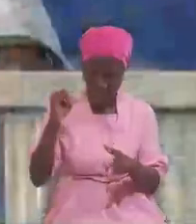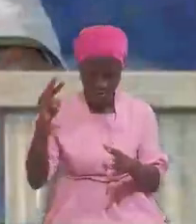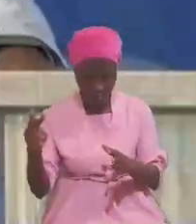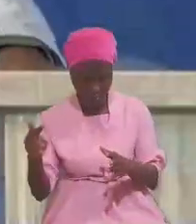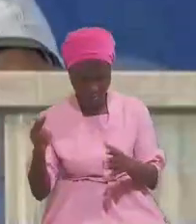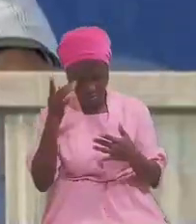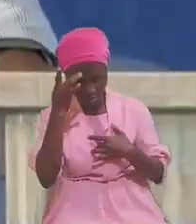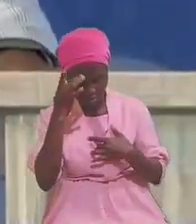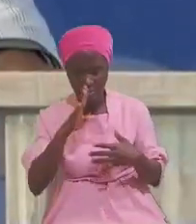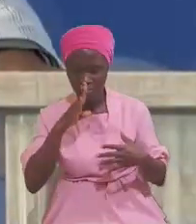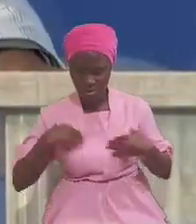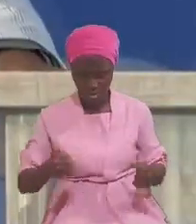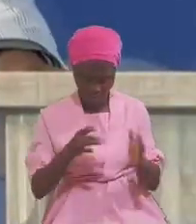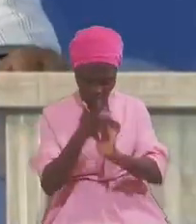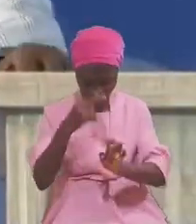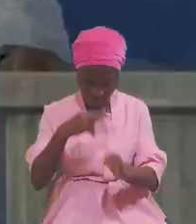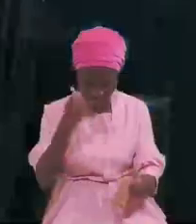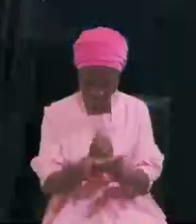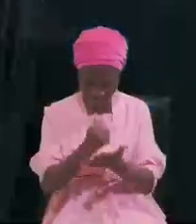au nom de Jésus-Christ.